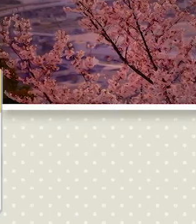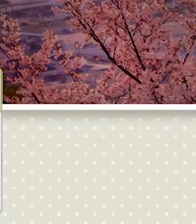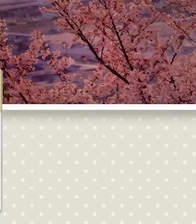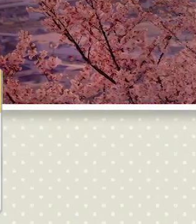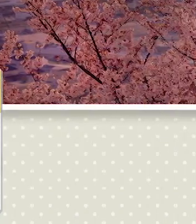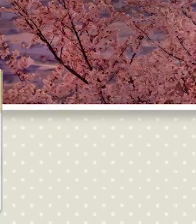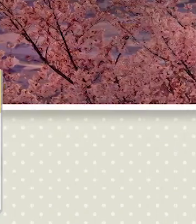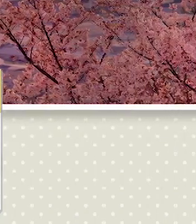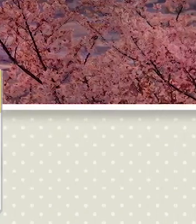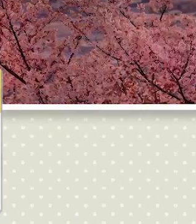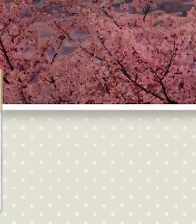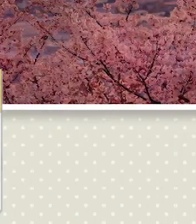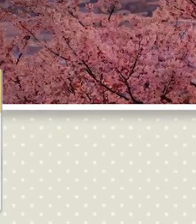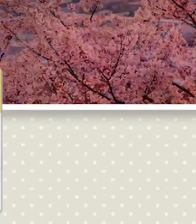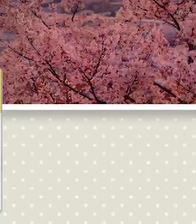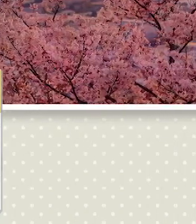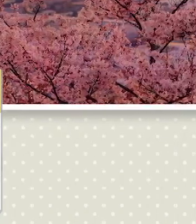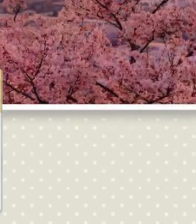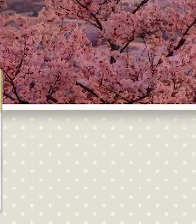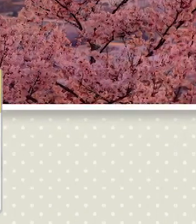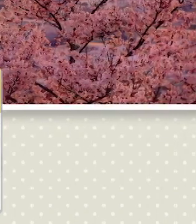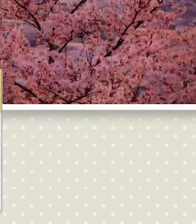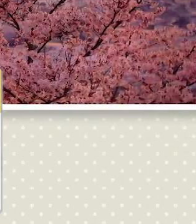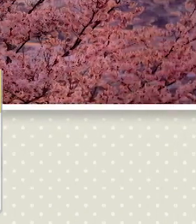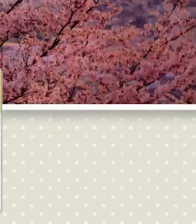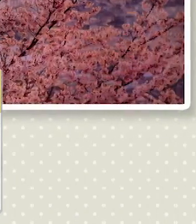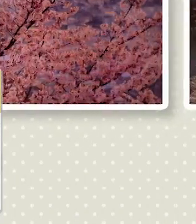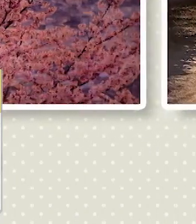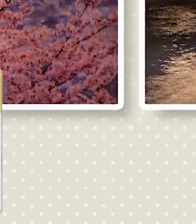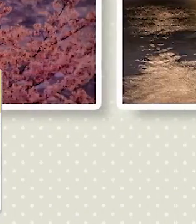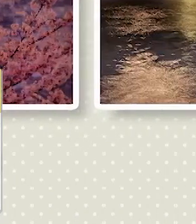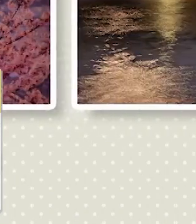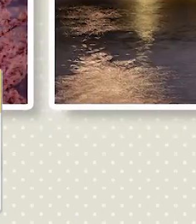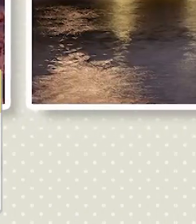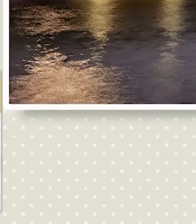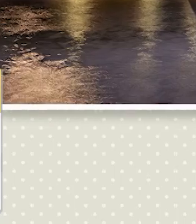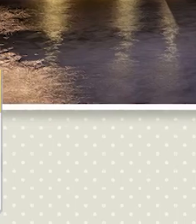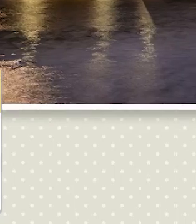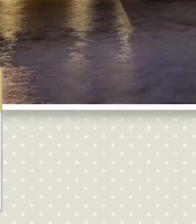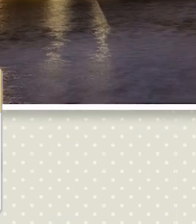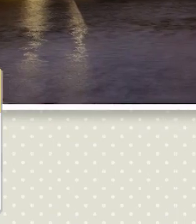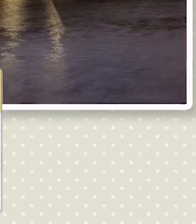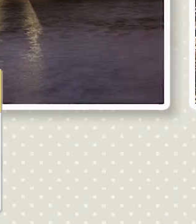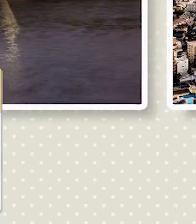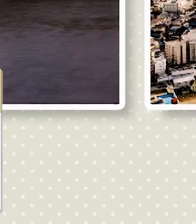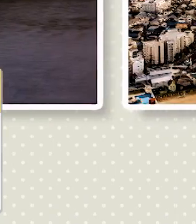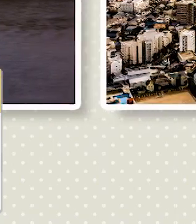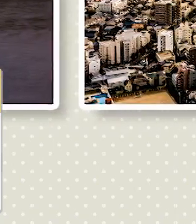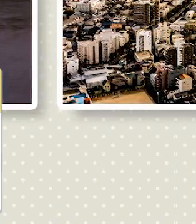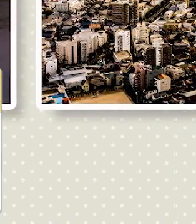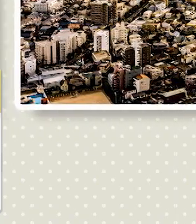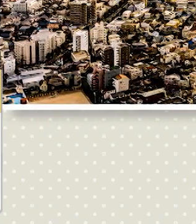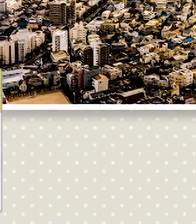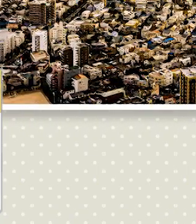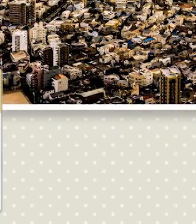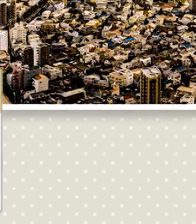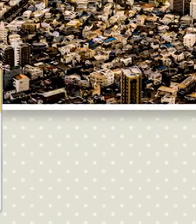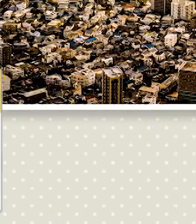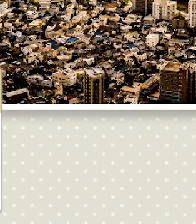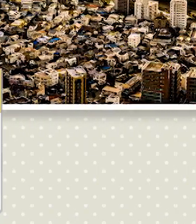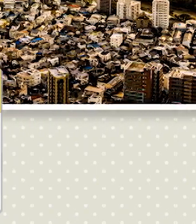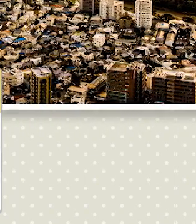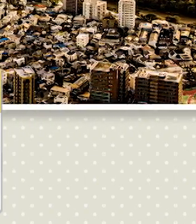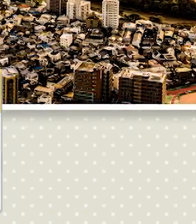月21日まで水の都広島をテーマにしたインスタグラムフォトコンテストを開催中。受賞者には商品をプレゼ